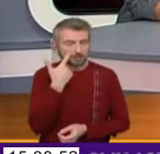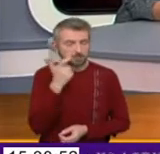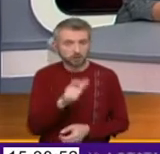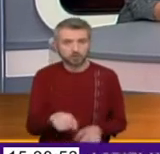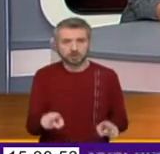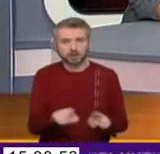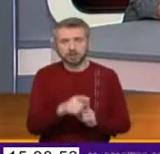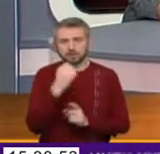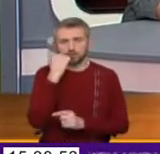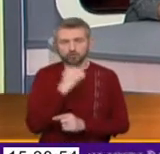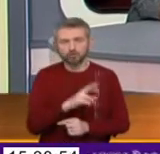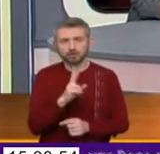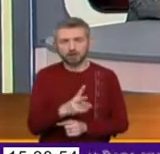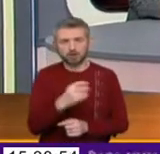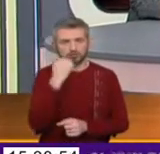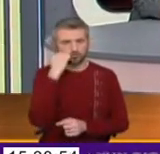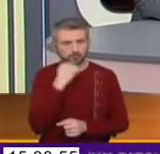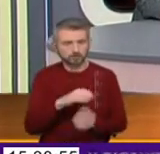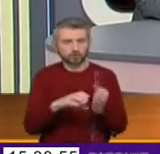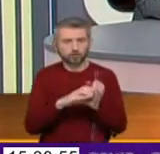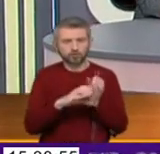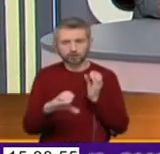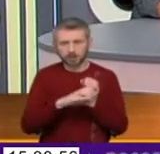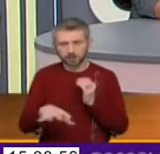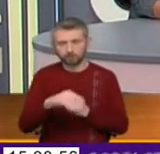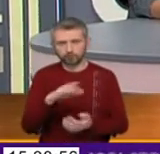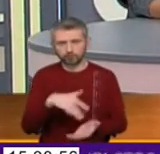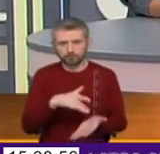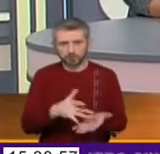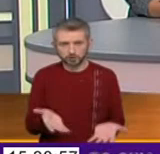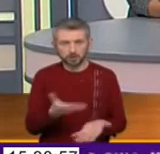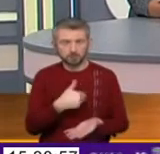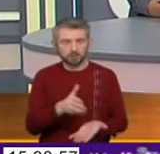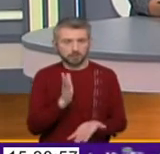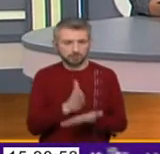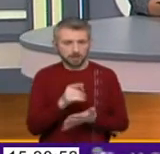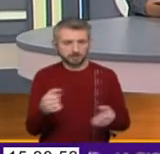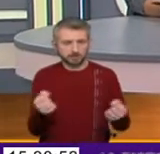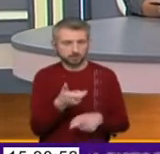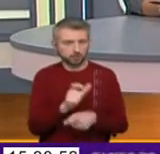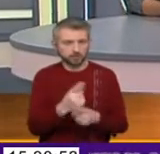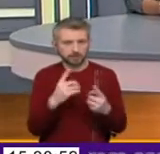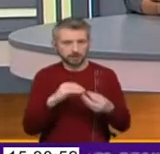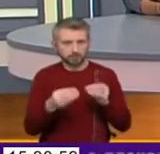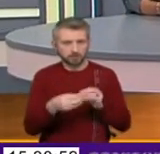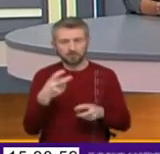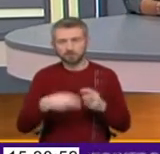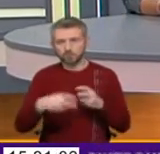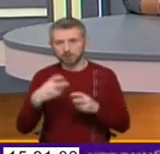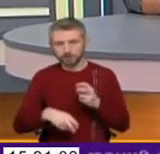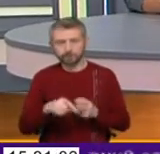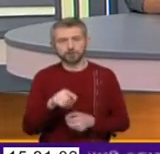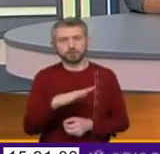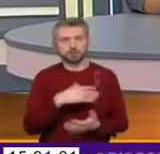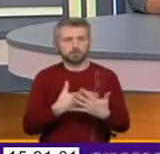такі ж зношені, як і зношені комунікації по всьому місту. І ми мали цієї зими дуже великі проблеми з проривами. Угу. Вони